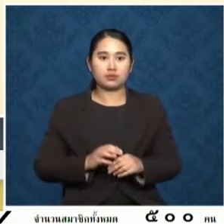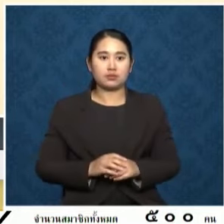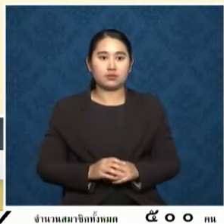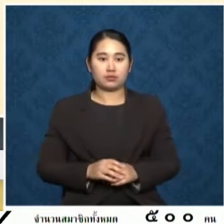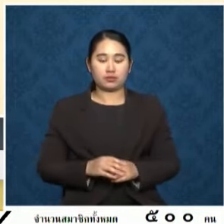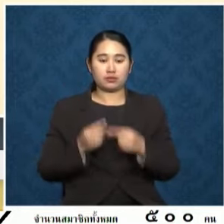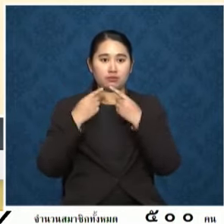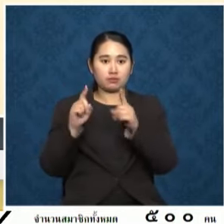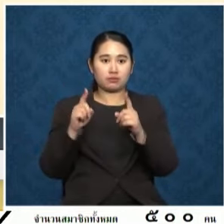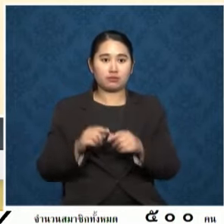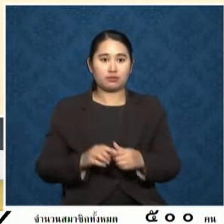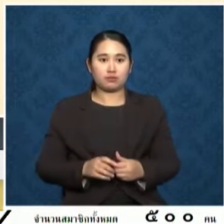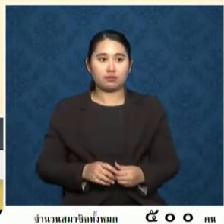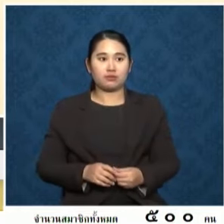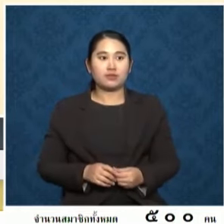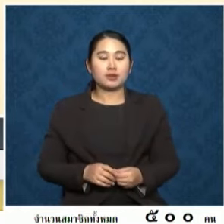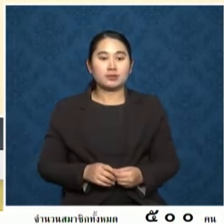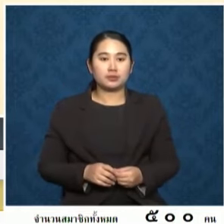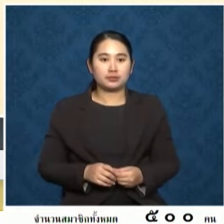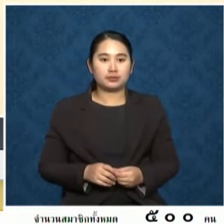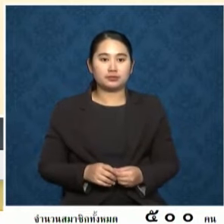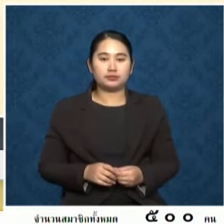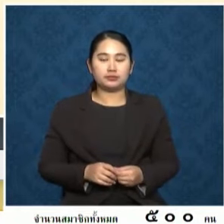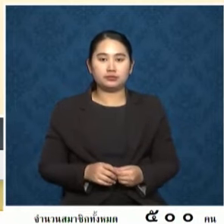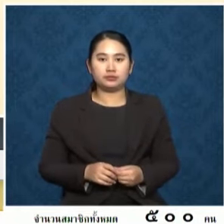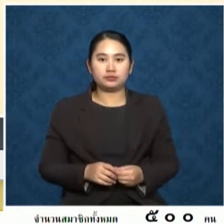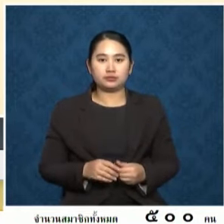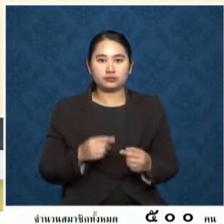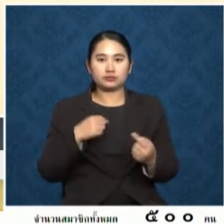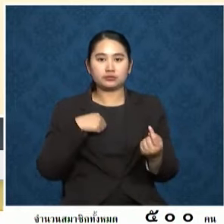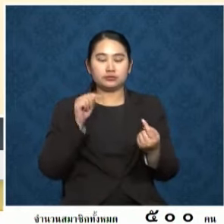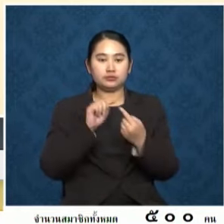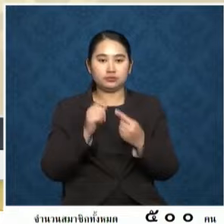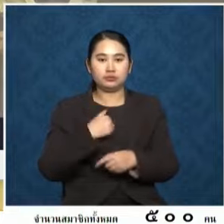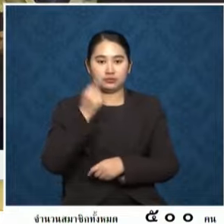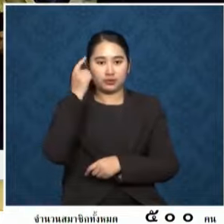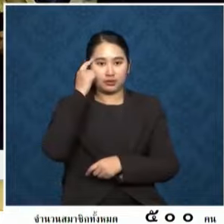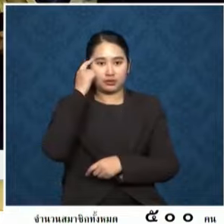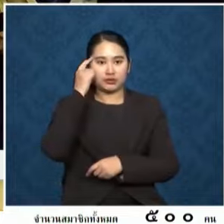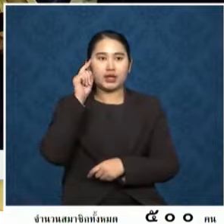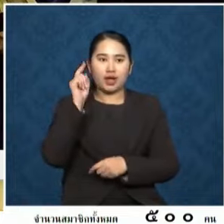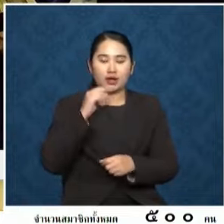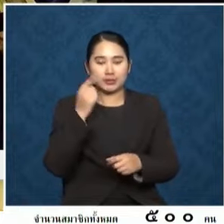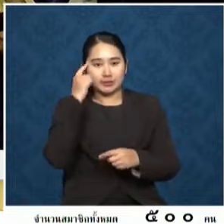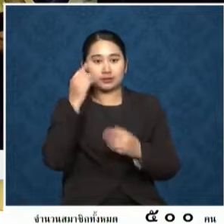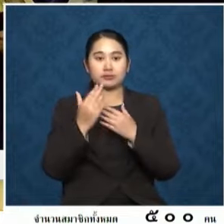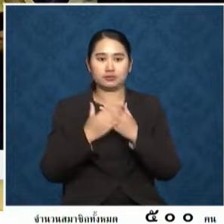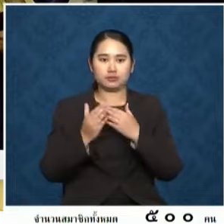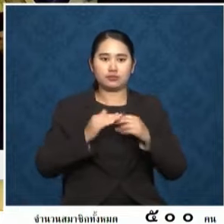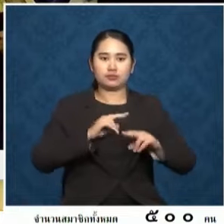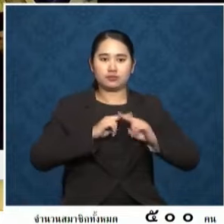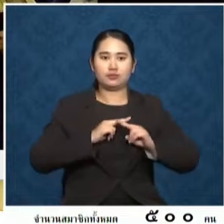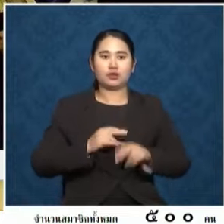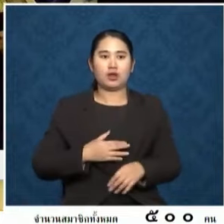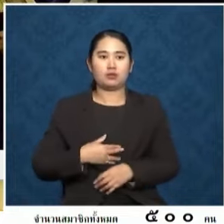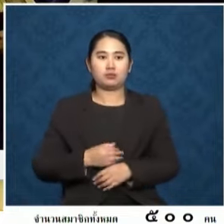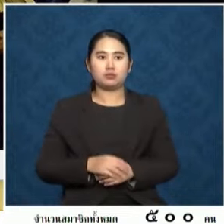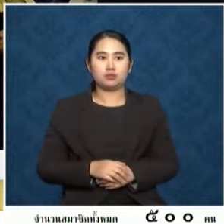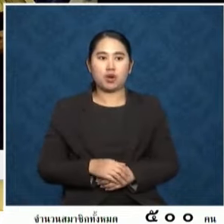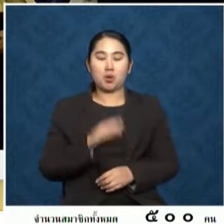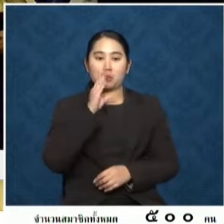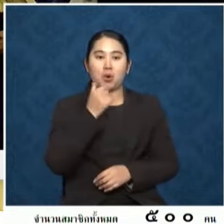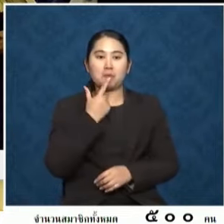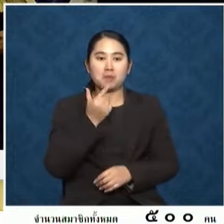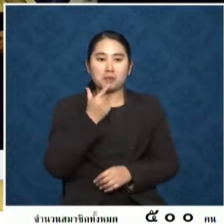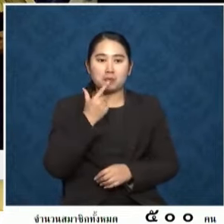มันคนละเรื่องคุณต้องมีสามัญสำนึกในการกระทำอย่ามาพูดดูดี